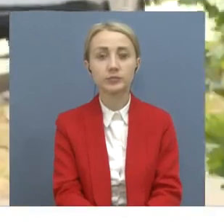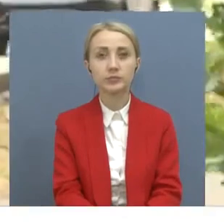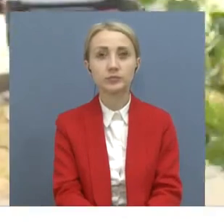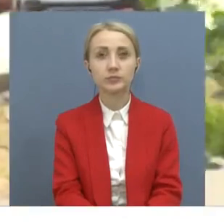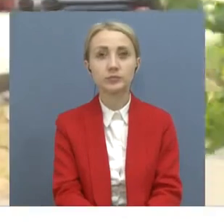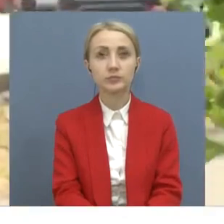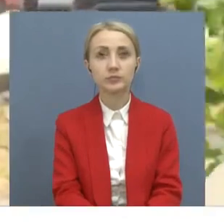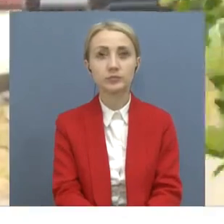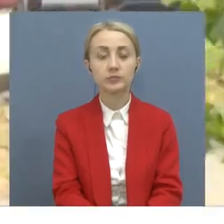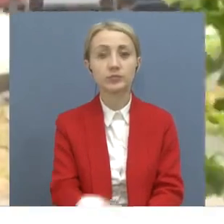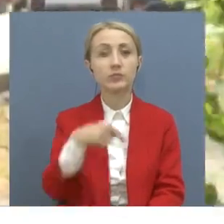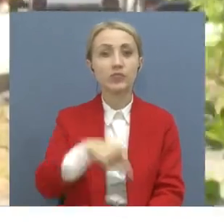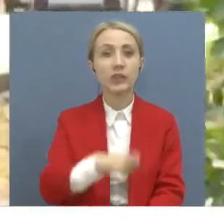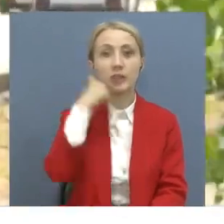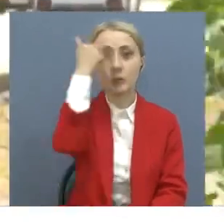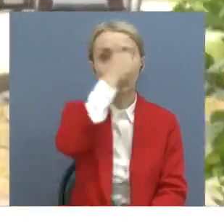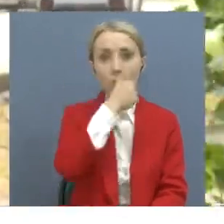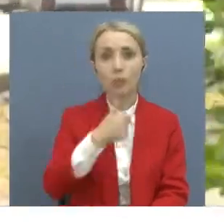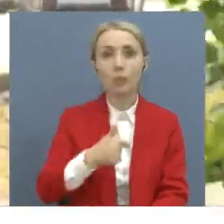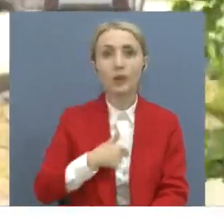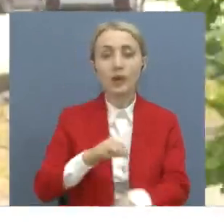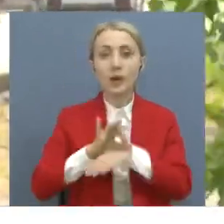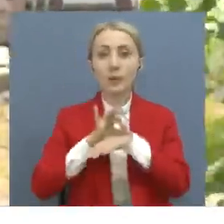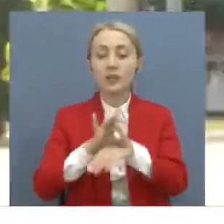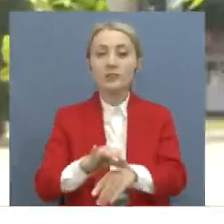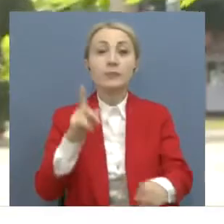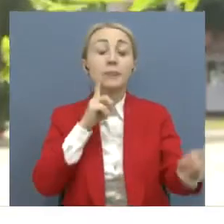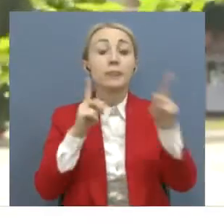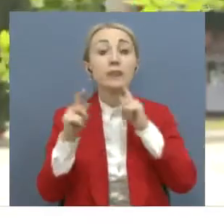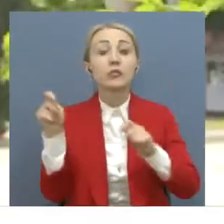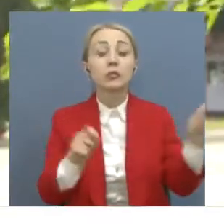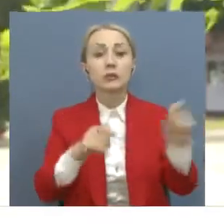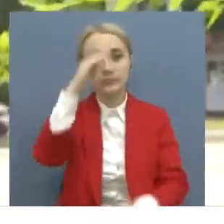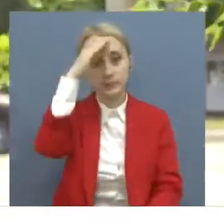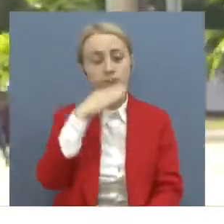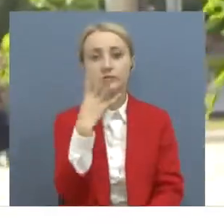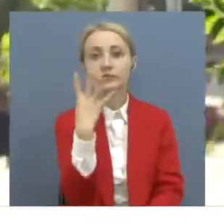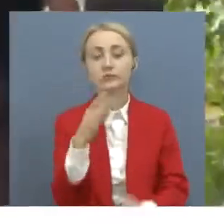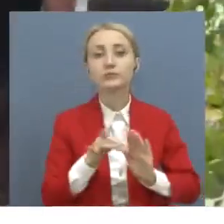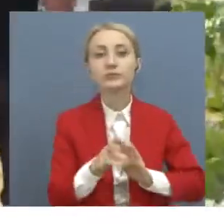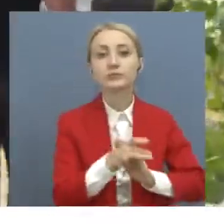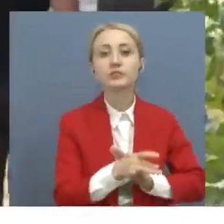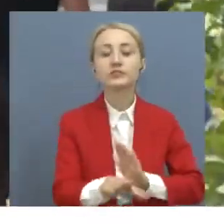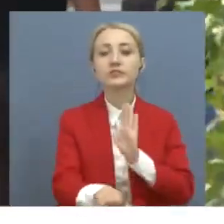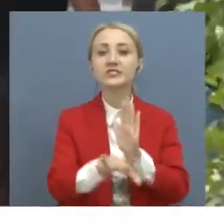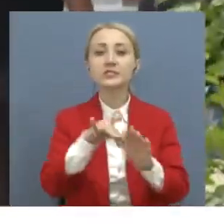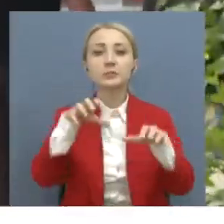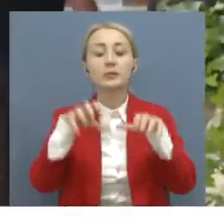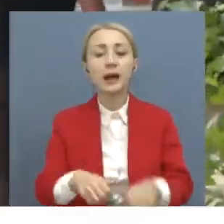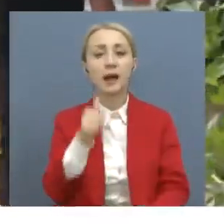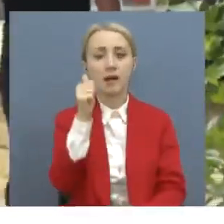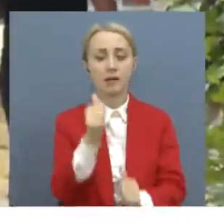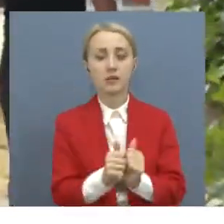жылы 4 ауданда әкелер форумы өткізді, сол әкелердің төрағаларын тағайындады. Әкенің рөлін